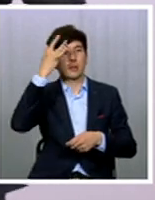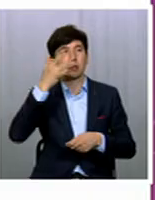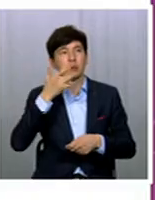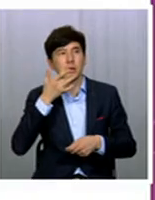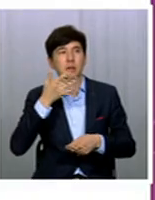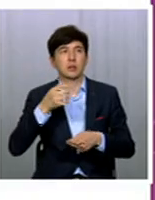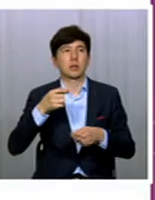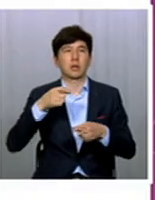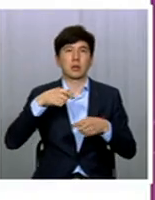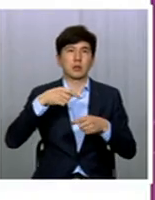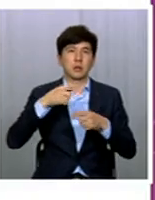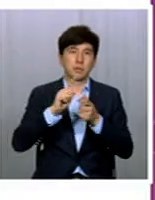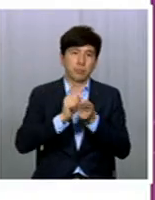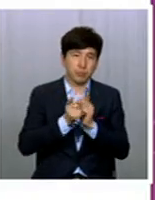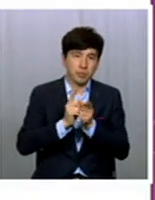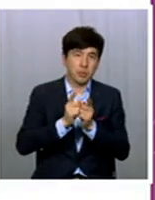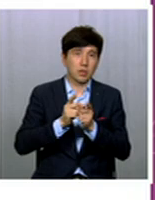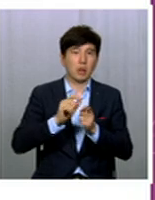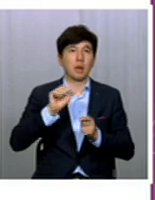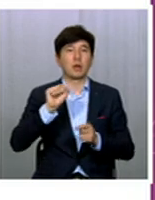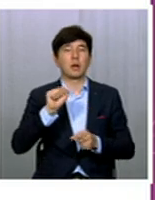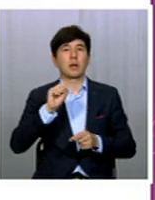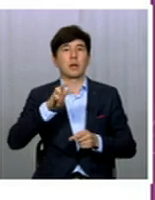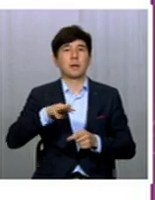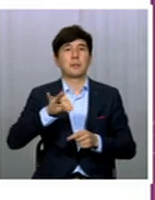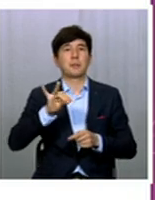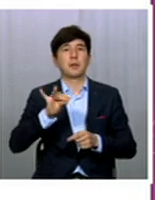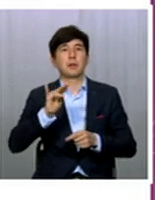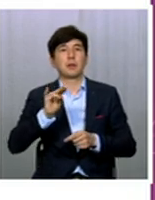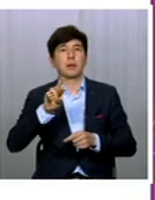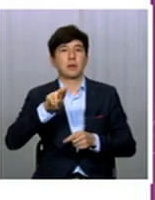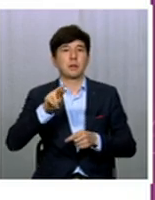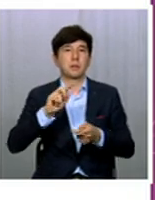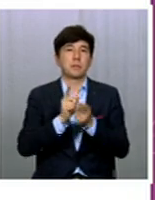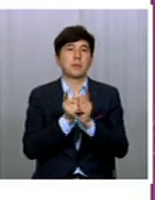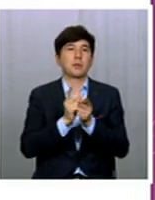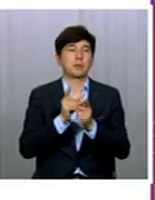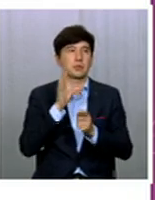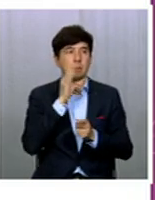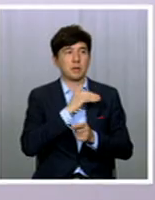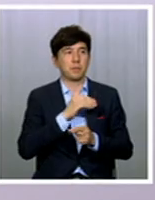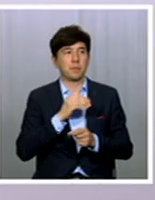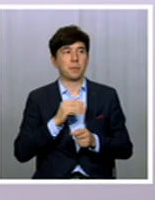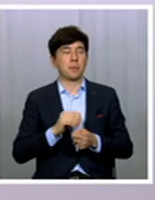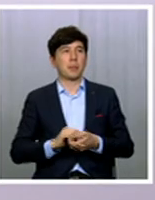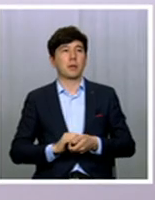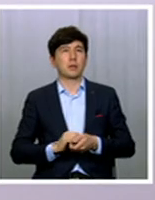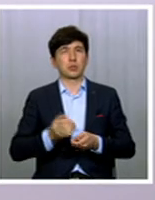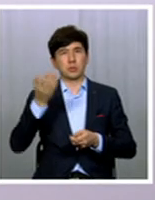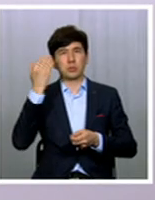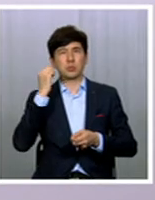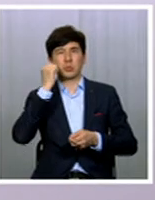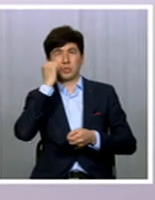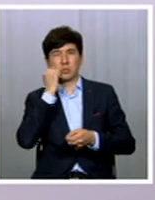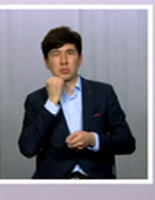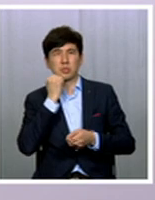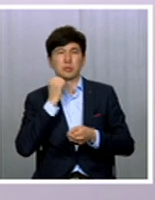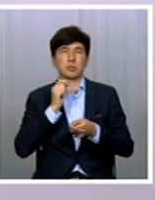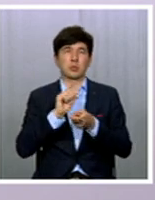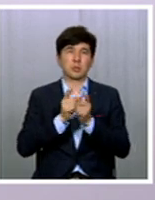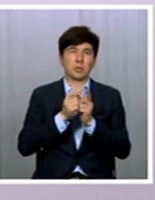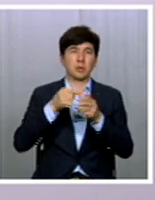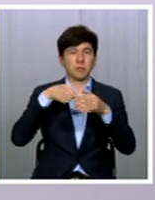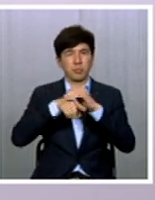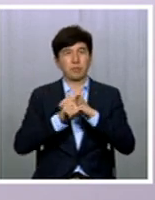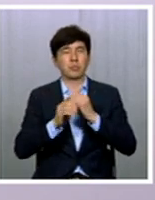бұл тікелей қаржымен байланысты екендігін осы ежелден келе жатқан ұғымнан түсінуімізге болады. Оқушылар, қор биржасына тоқталатын болсақ,